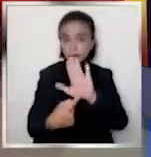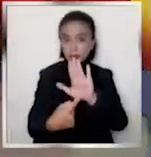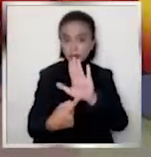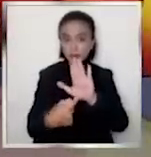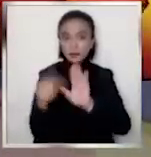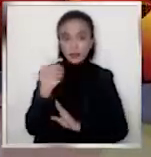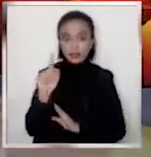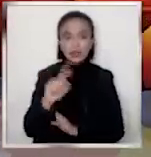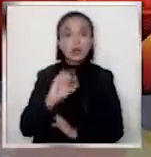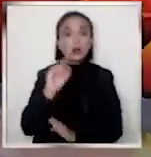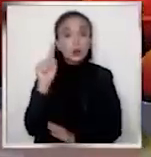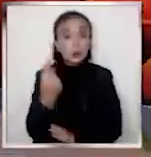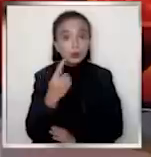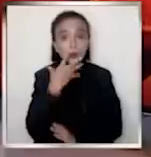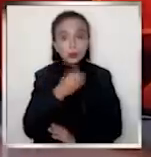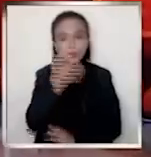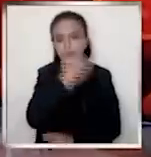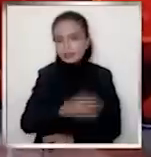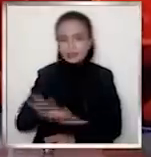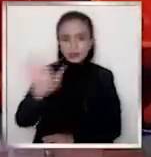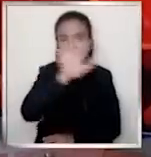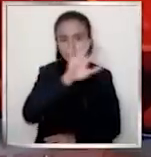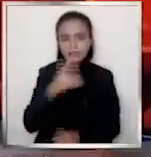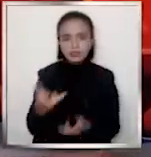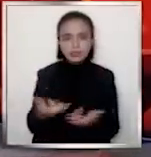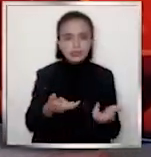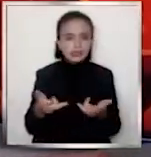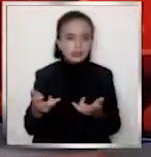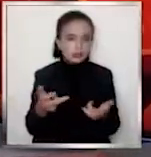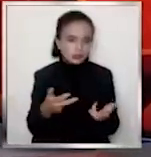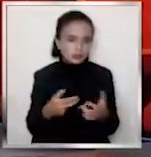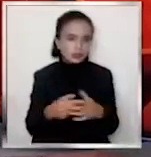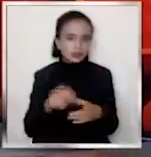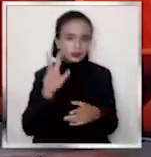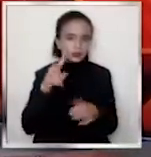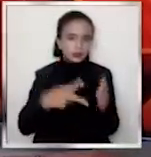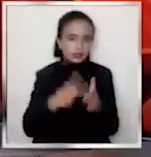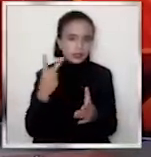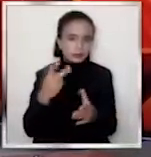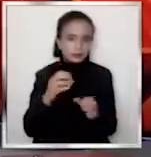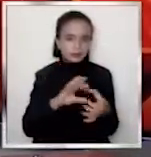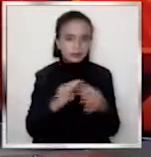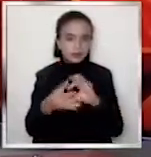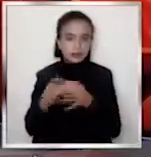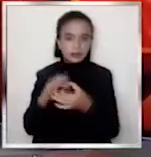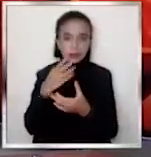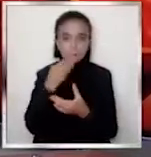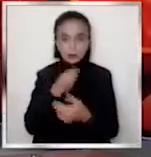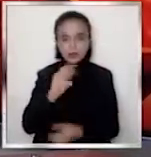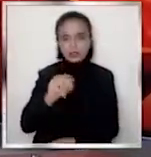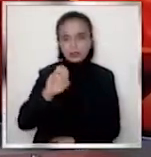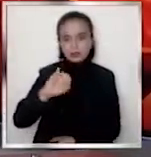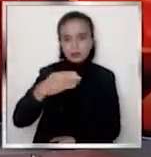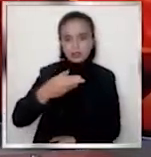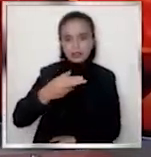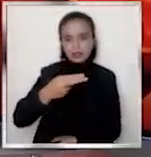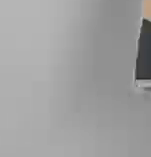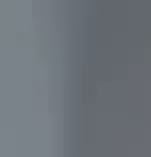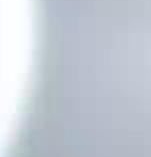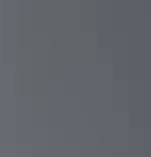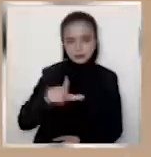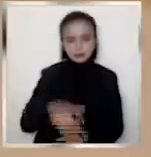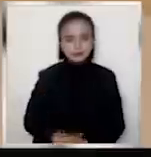walang iba kundi ang Asians figure skating champion at two-time Olympian na si Michael Martinez. Yan ang itchika sa atin ni